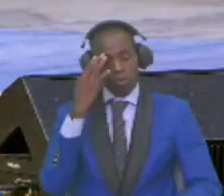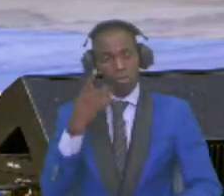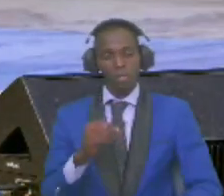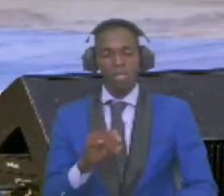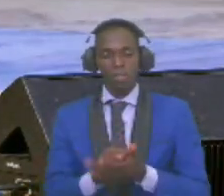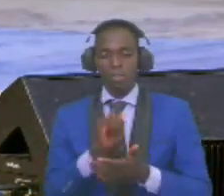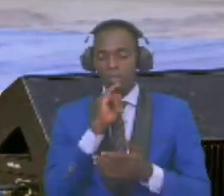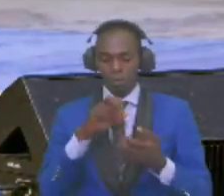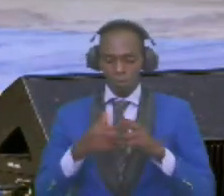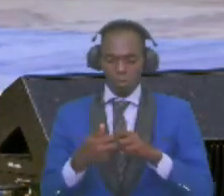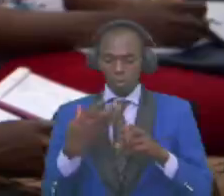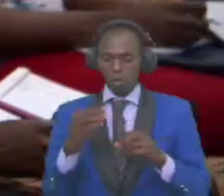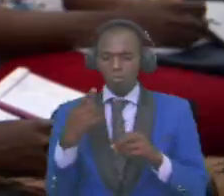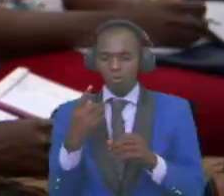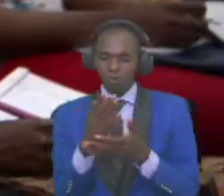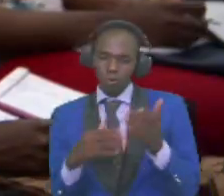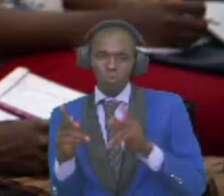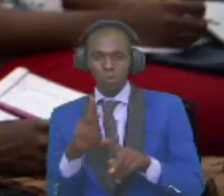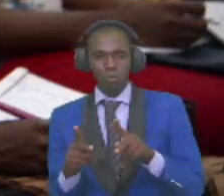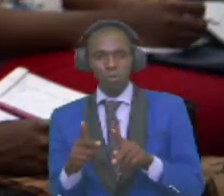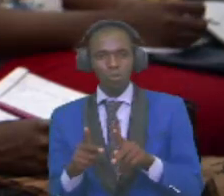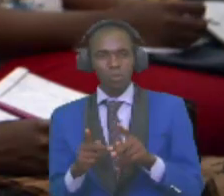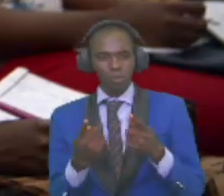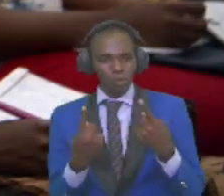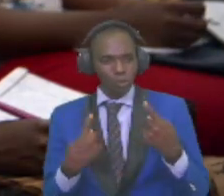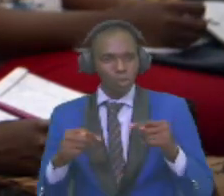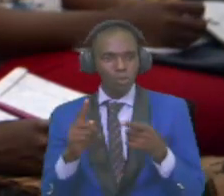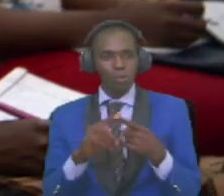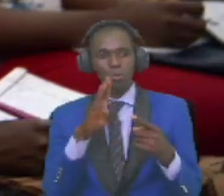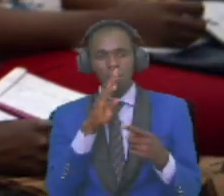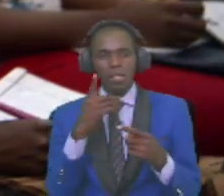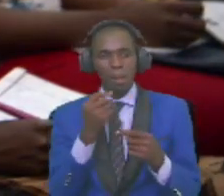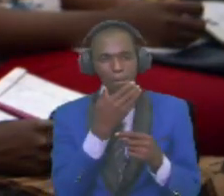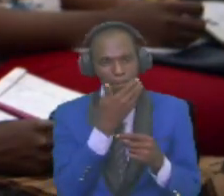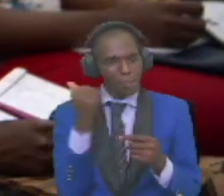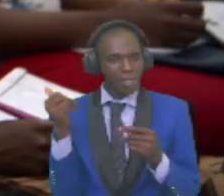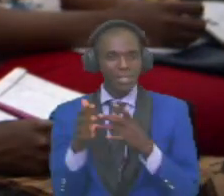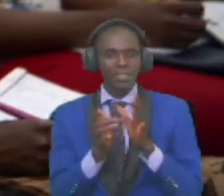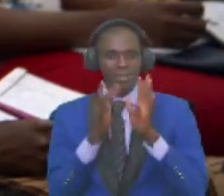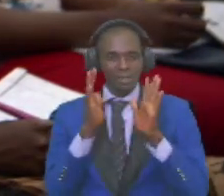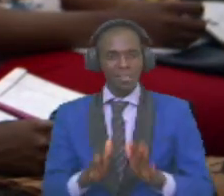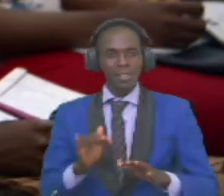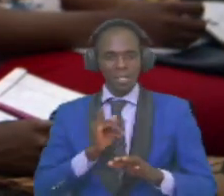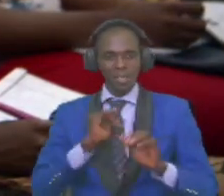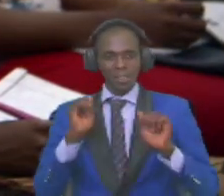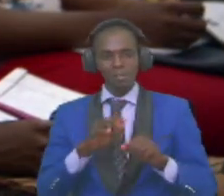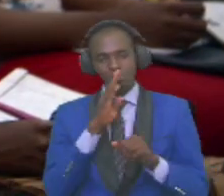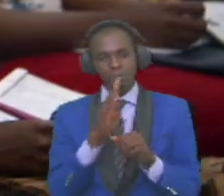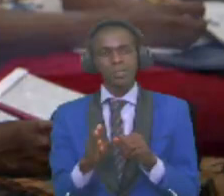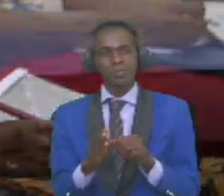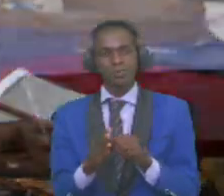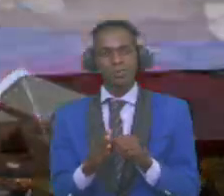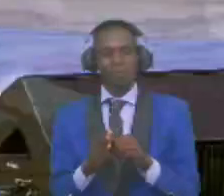il il ya certes un kilo fort qu'ils ne combattent pas sur les règles d y être le meilleur